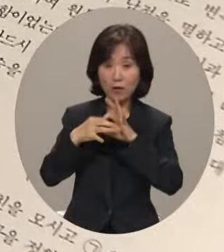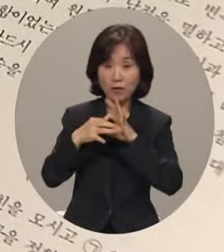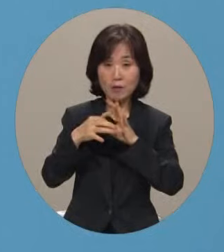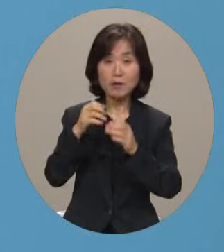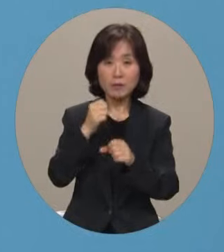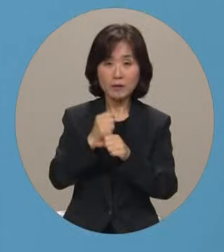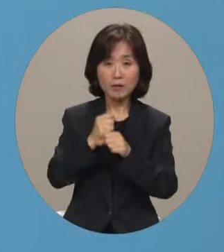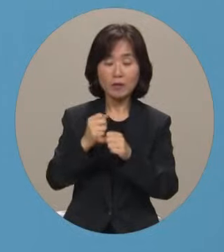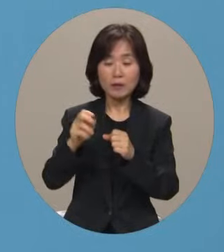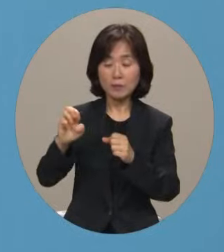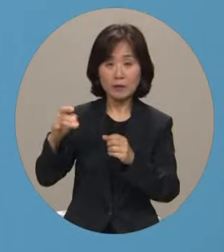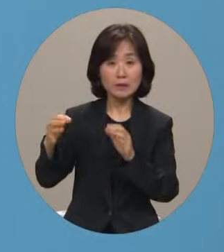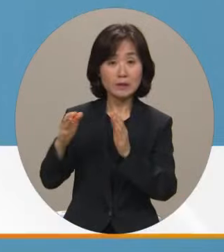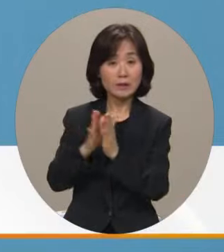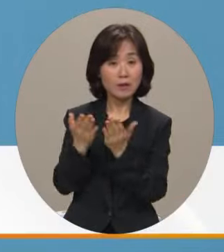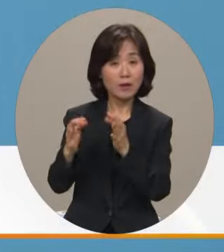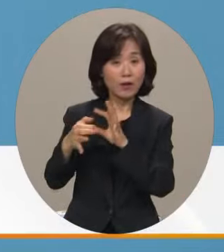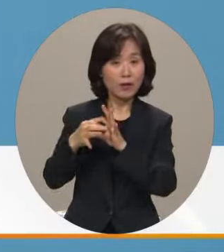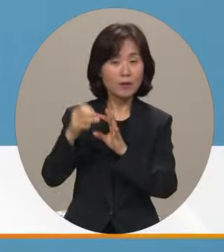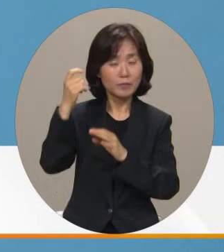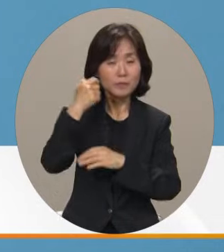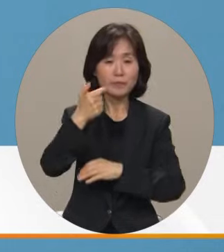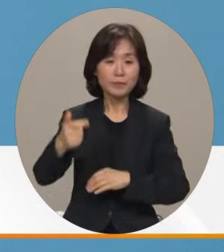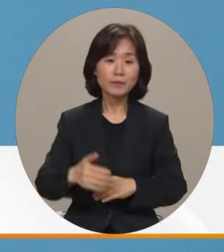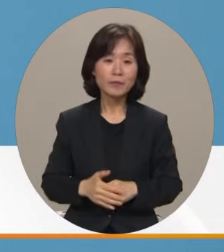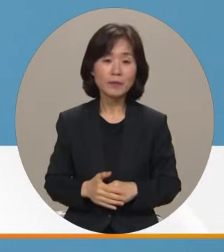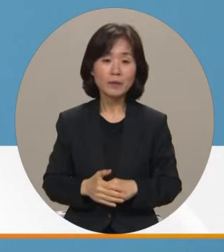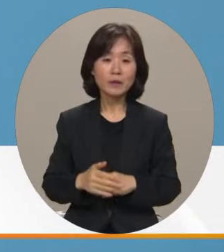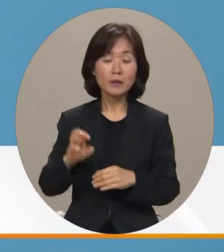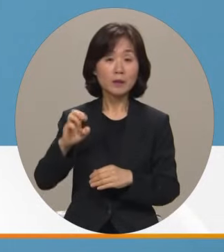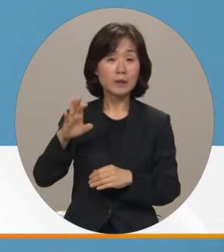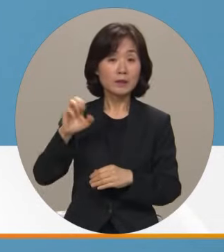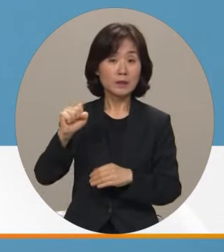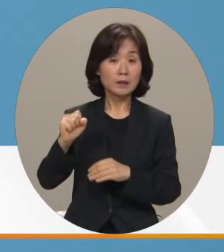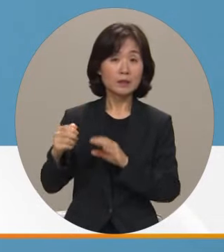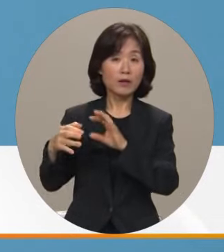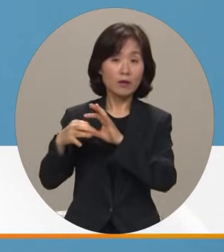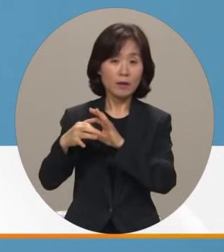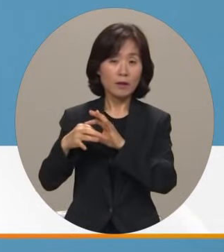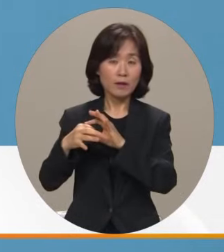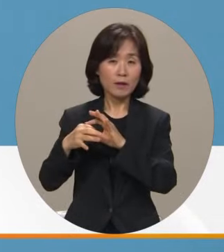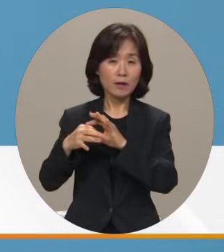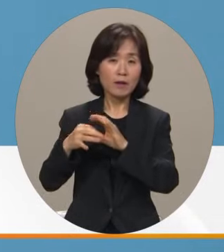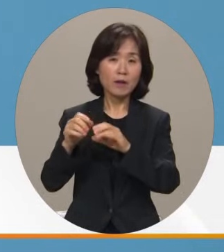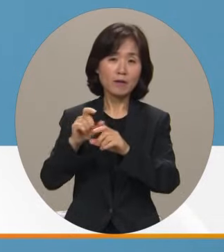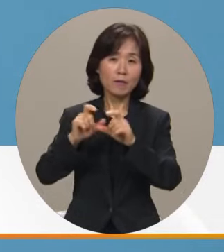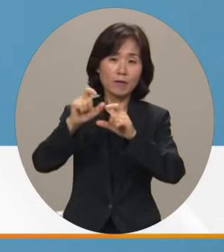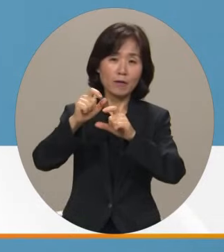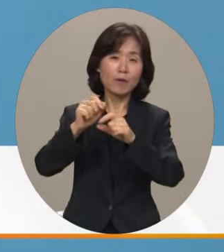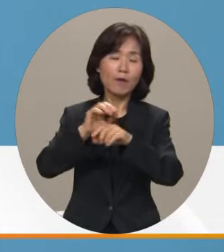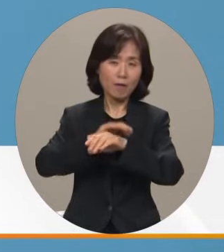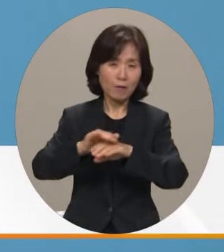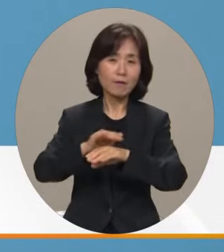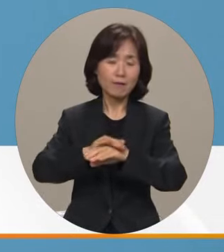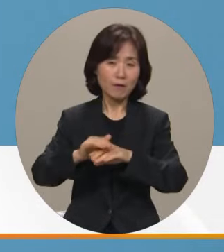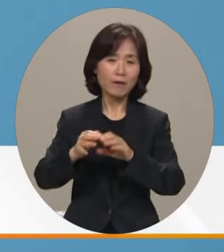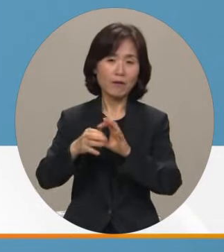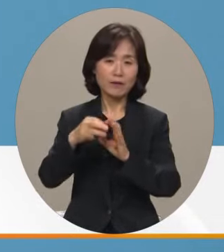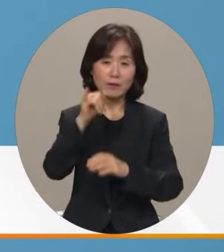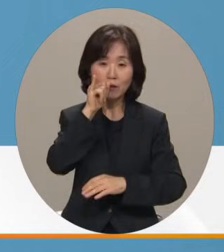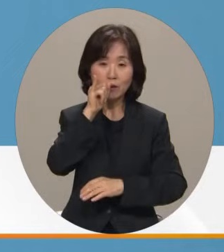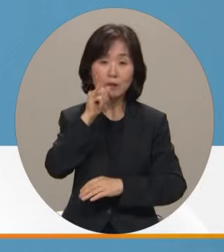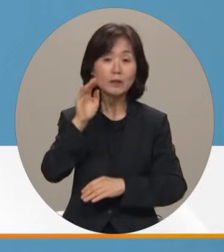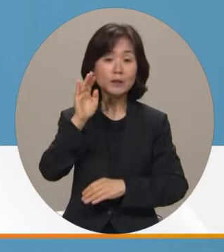올라갔습니다 연계가 매우 밀도 있게 되고 있다는 점을 확인할 수 있었습니다 따라서 이후의